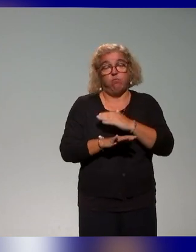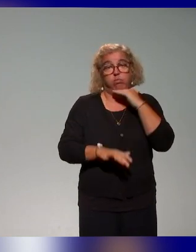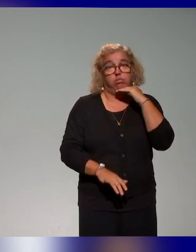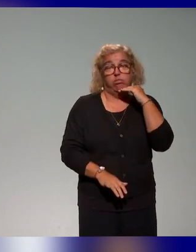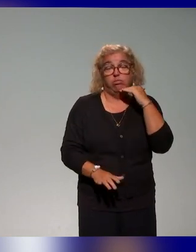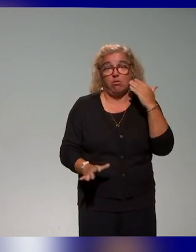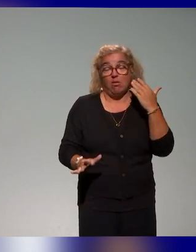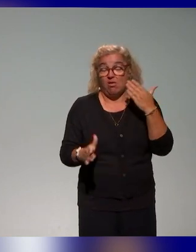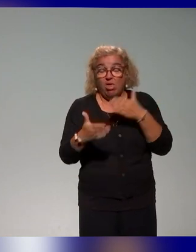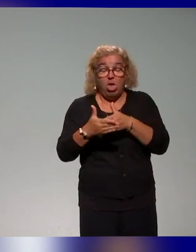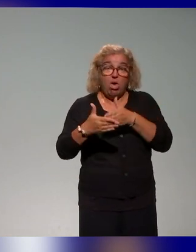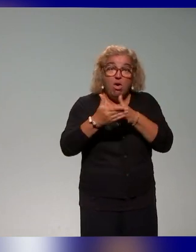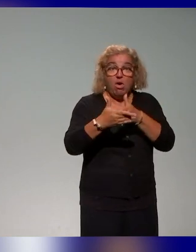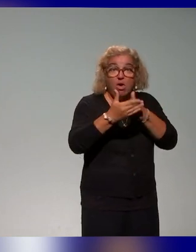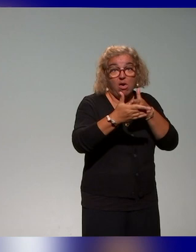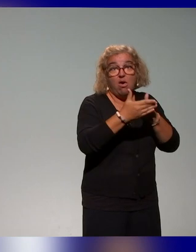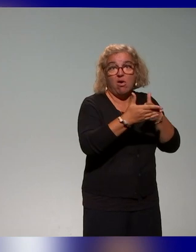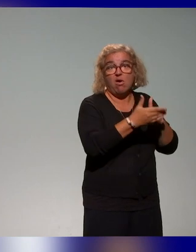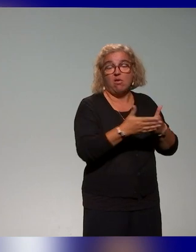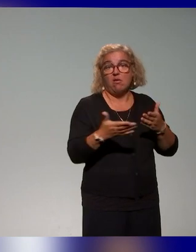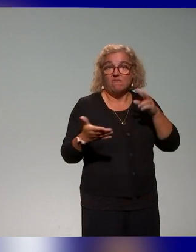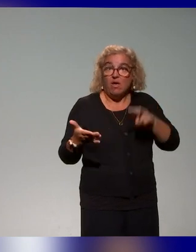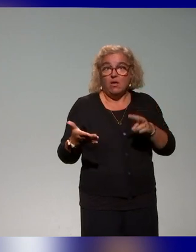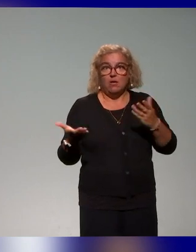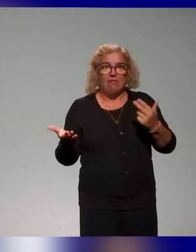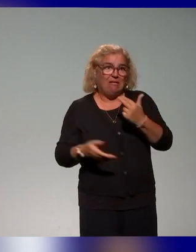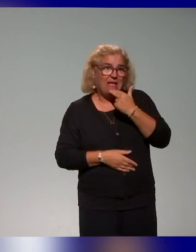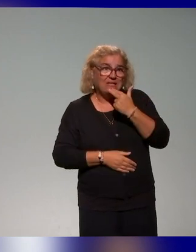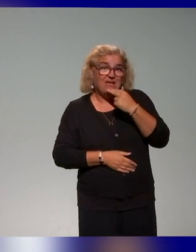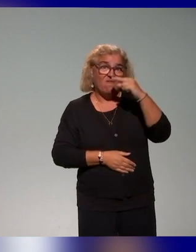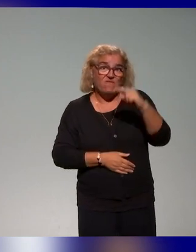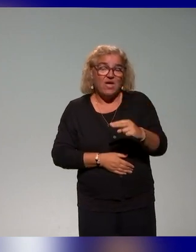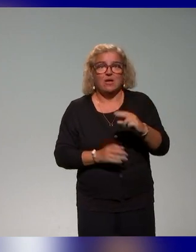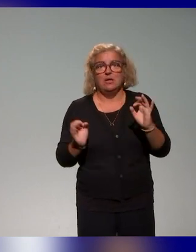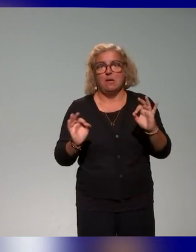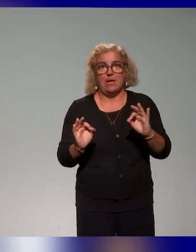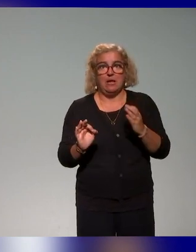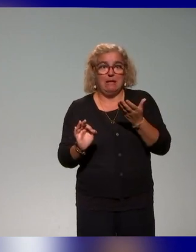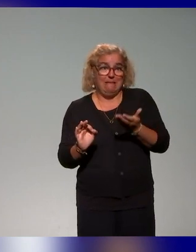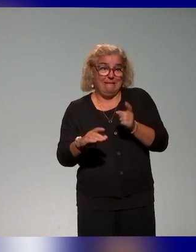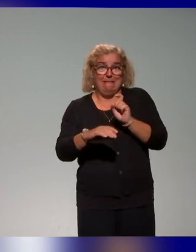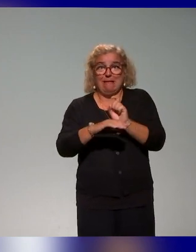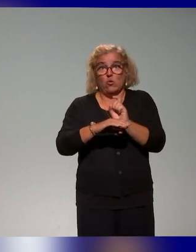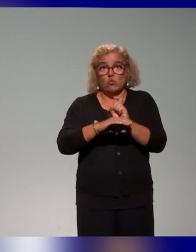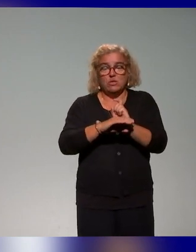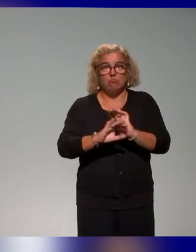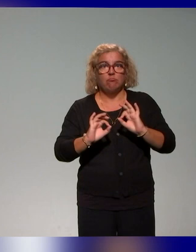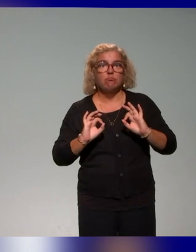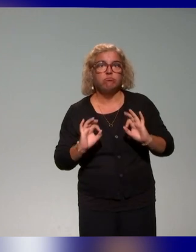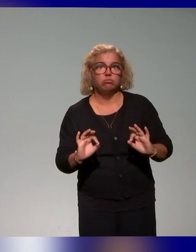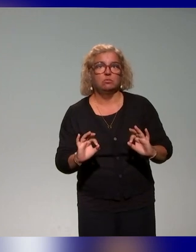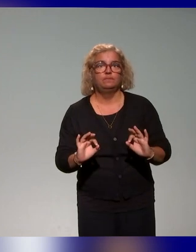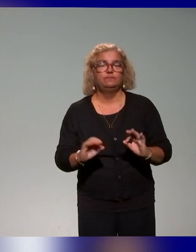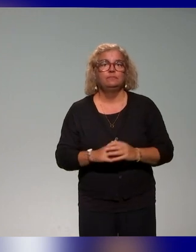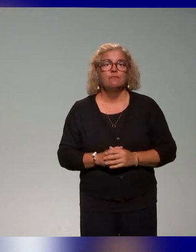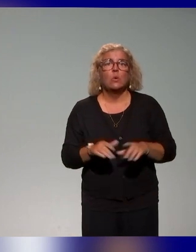l'autre côté de la barrière, c'est le cas de le dire, et d'arriver à faire de la qualité, de l'accessibilité, l'ergonomie de l'accessibilité, et travailler